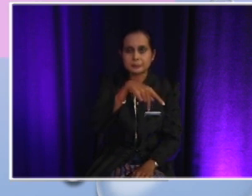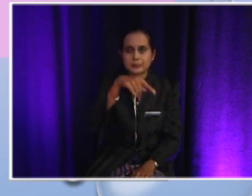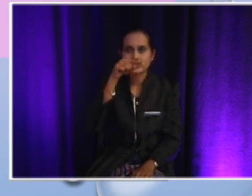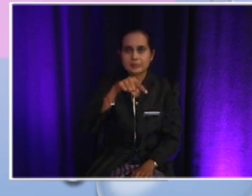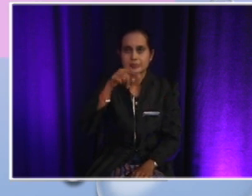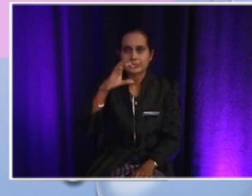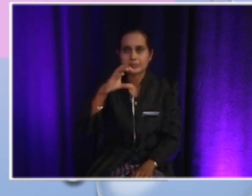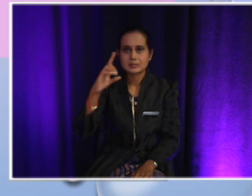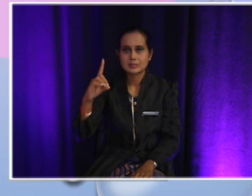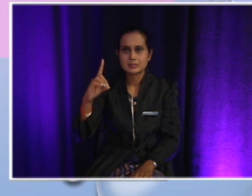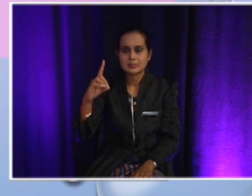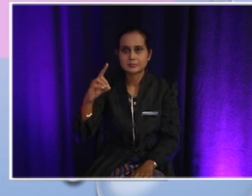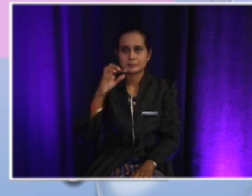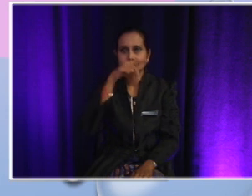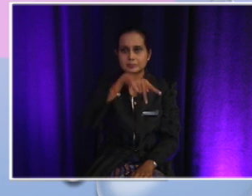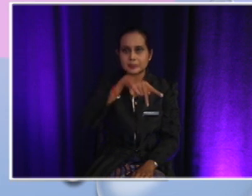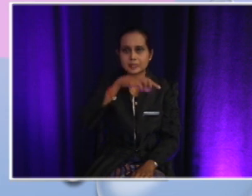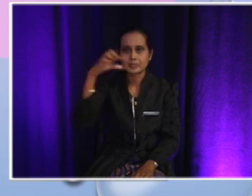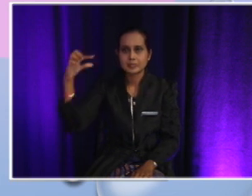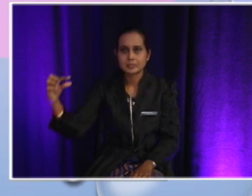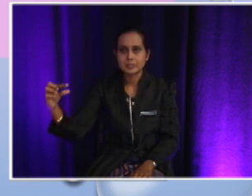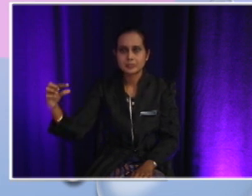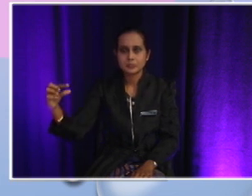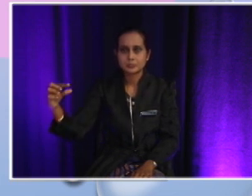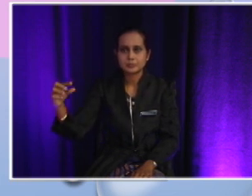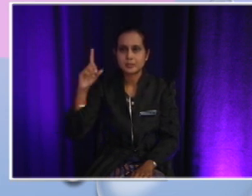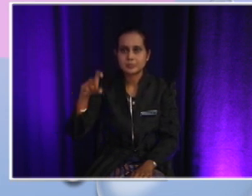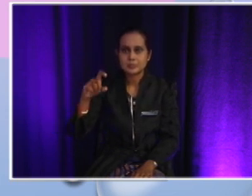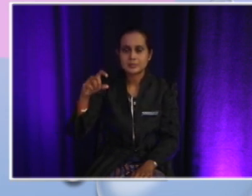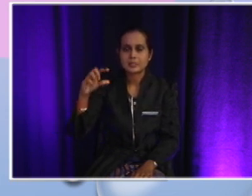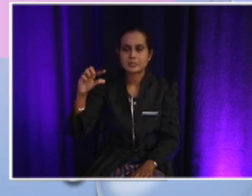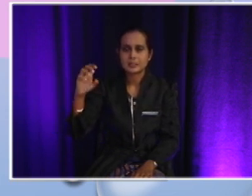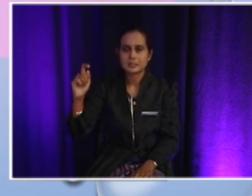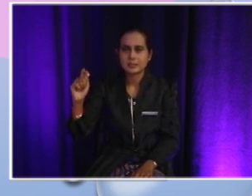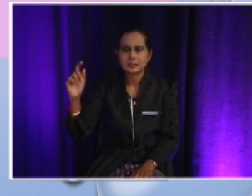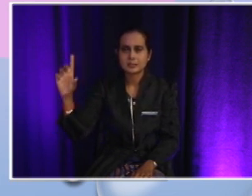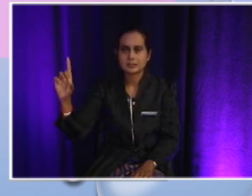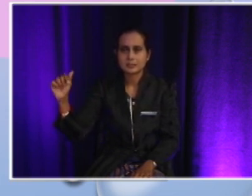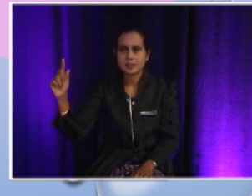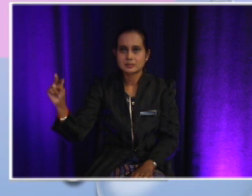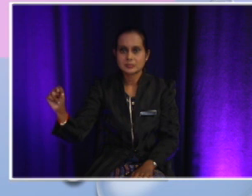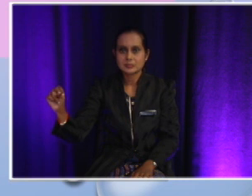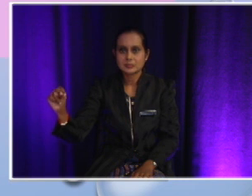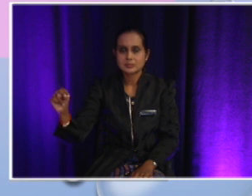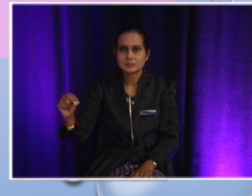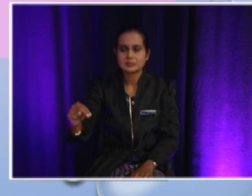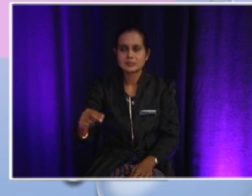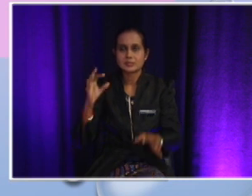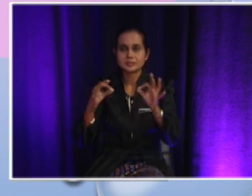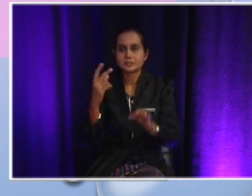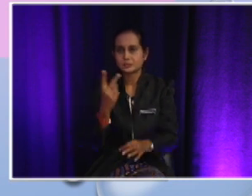Q. So P dengan Q ni mestilah gate dan. Yang mana gate dan kita tahu jika